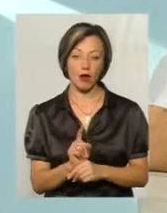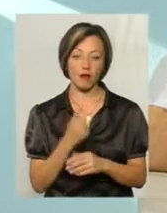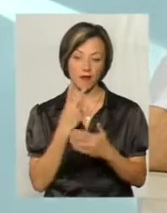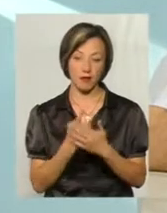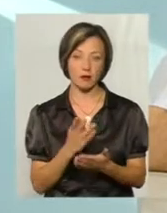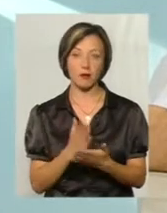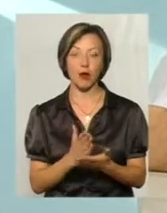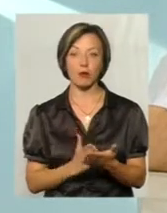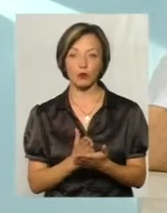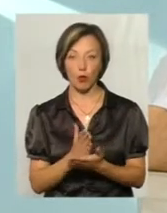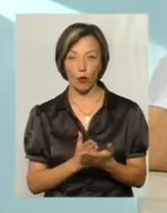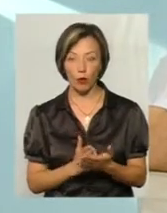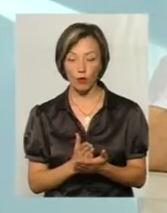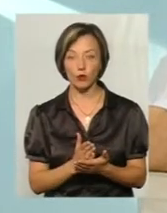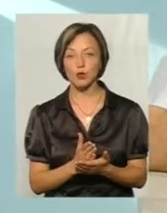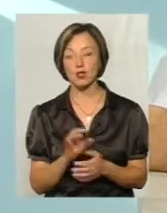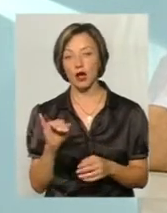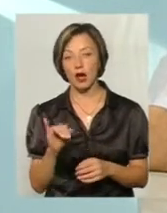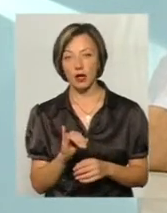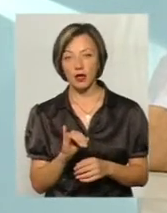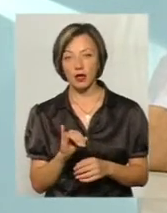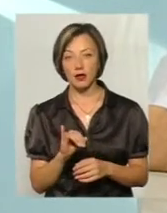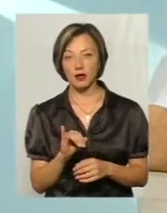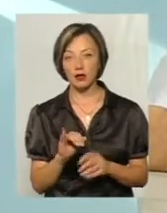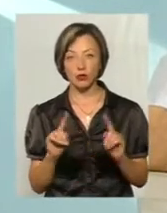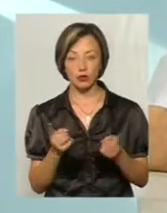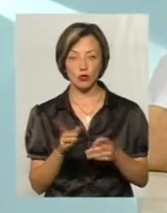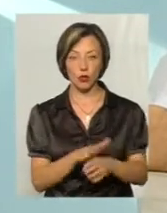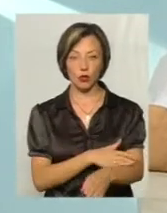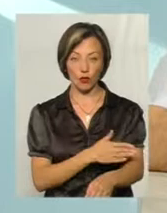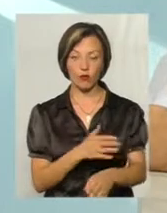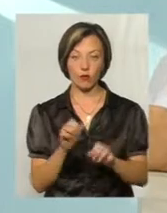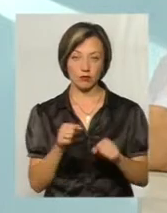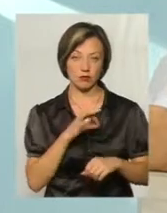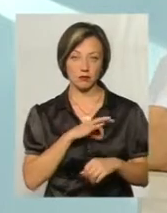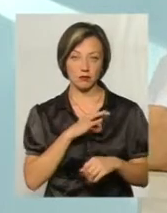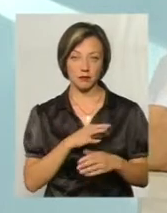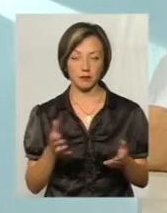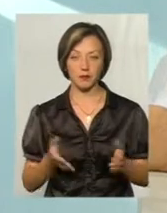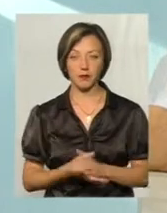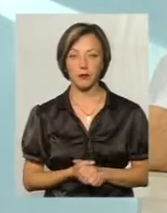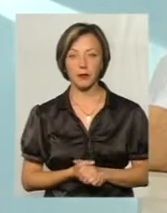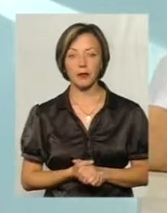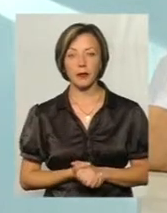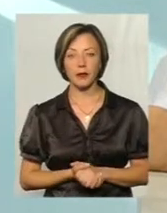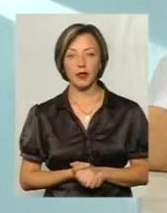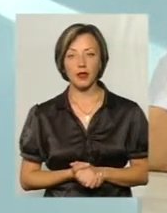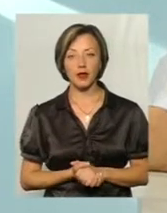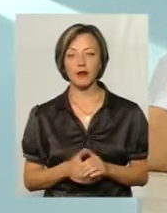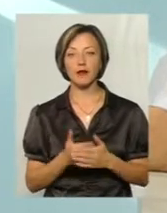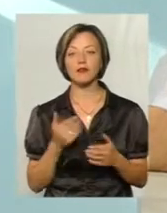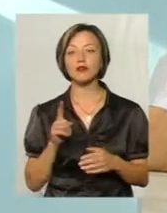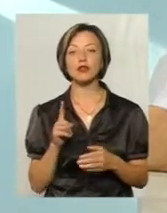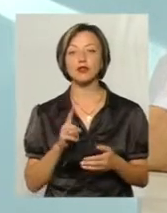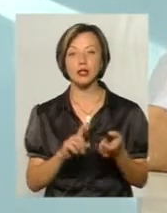мають, обслуговуються і дуже довго, ну, дуже довго експлуатуються. То від чого